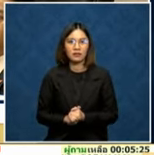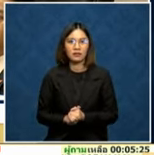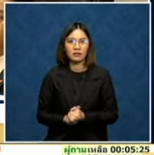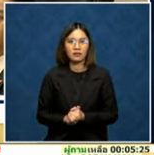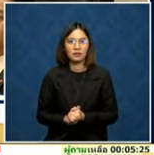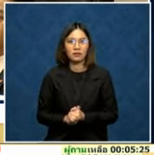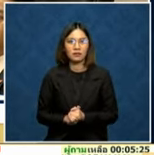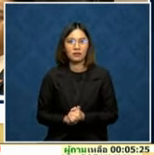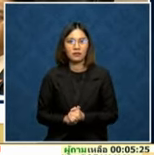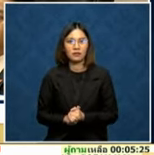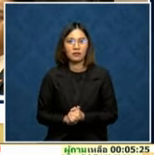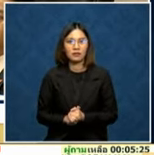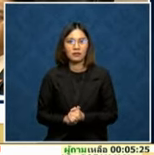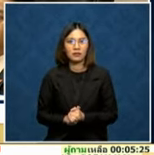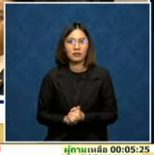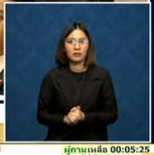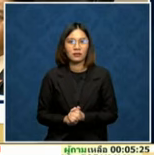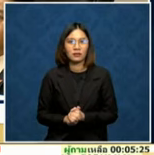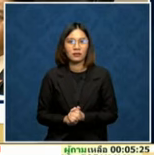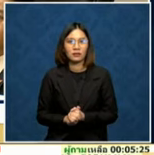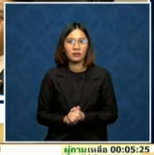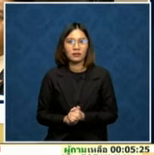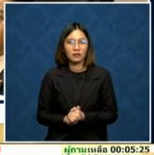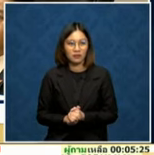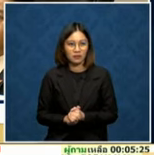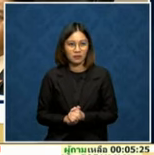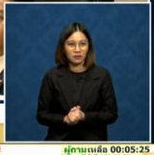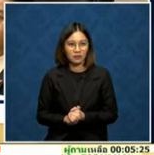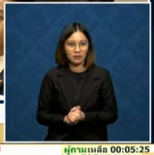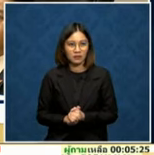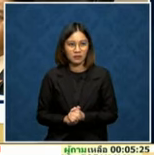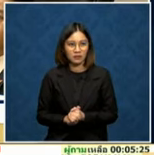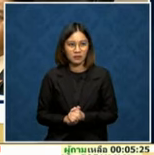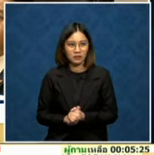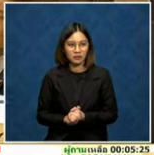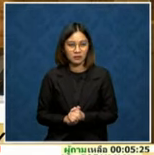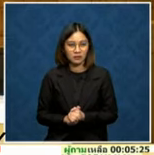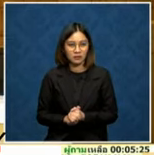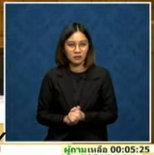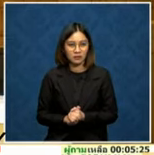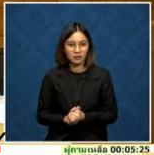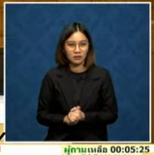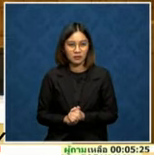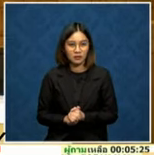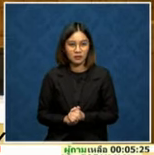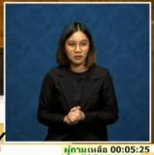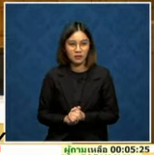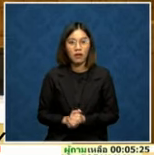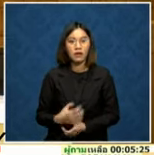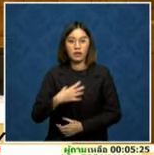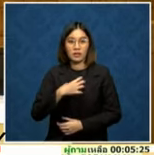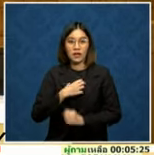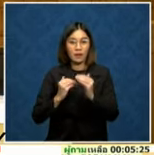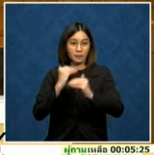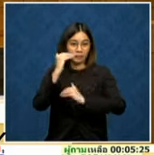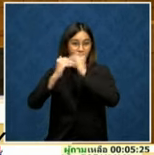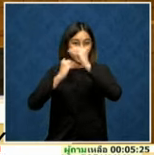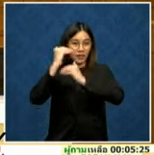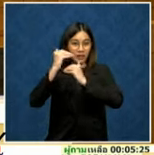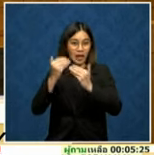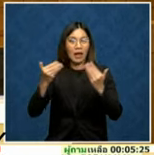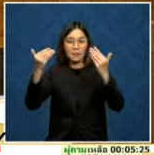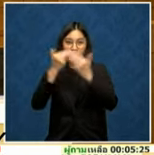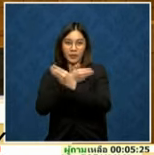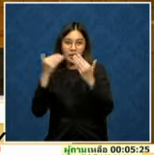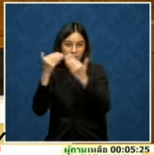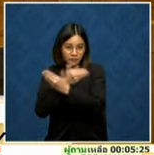อุตสาหกรรมเดิม ที่เป็ ไมอยใชควเป Sunset แต่ว่าที่ต้การกพัฒนา หตการเปลี่ยถ